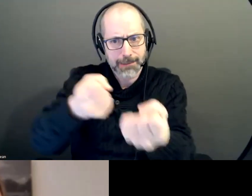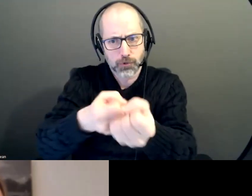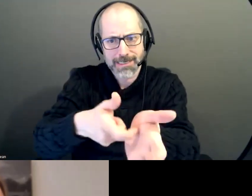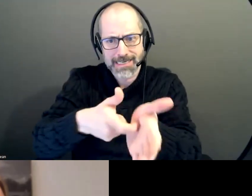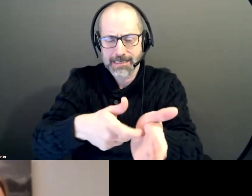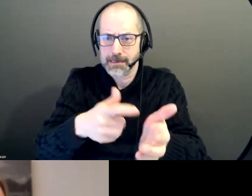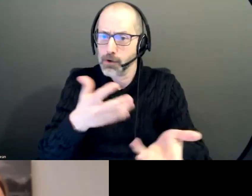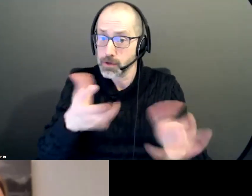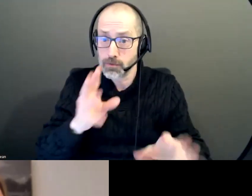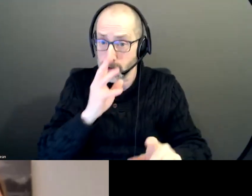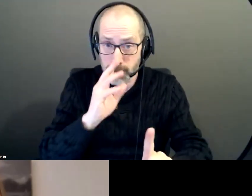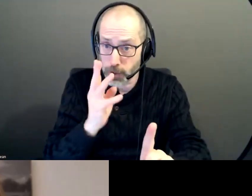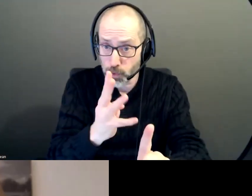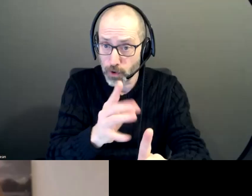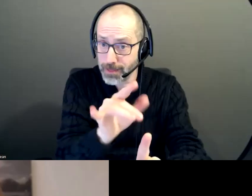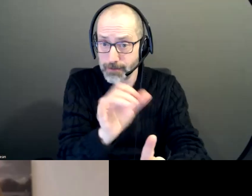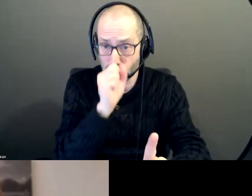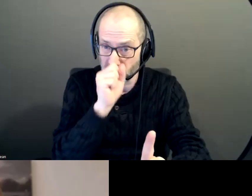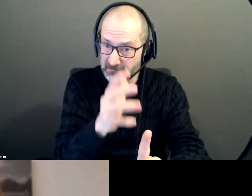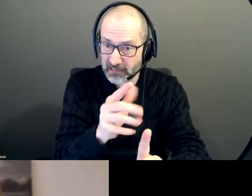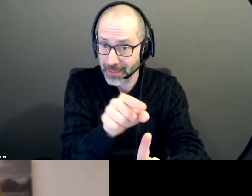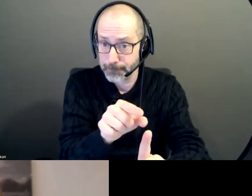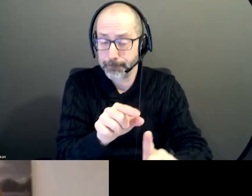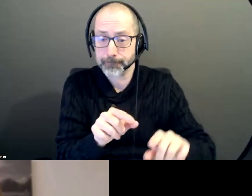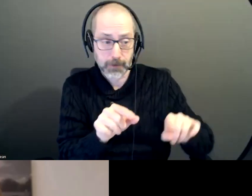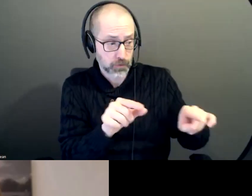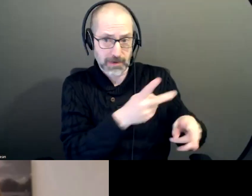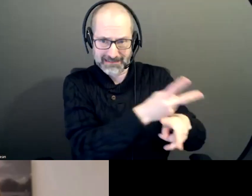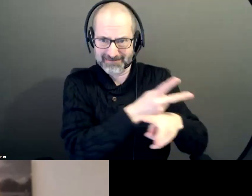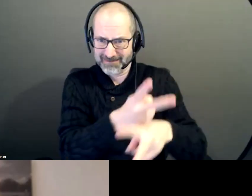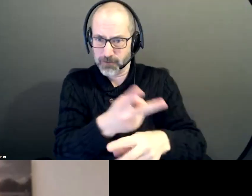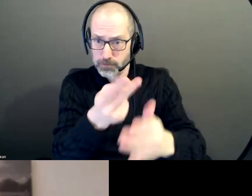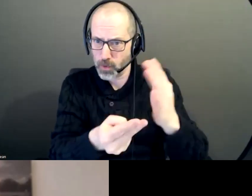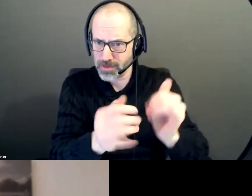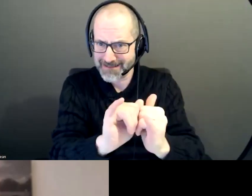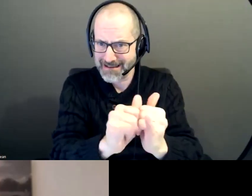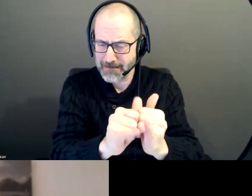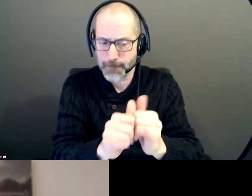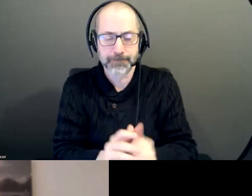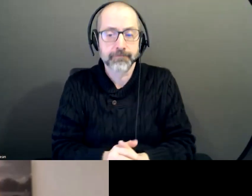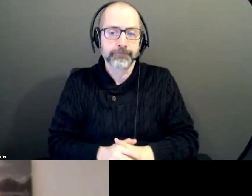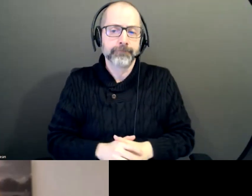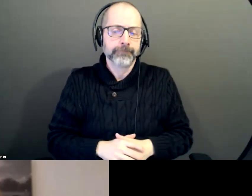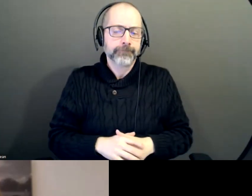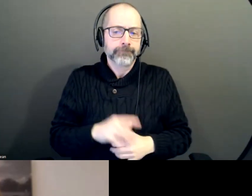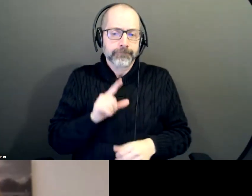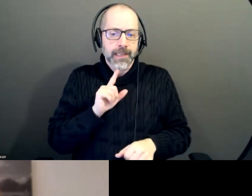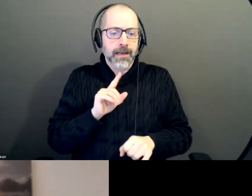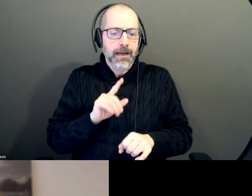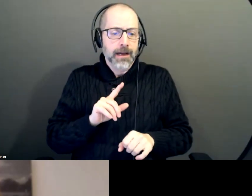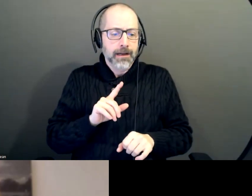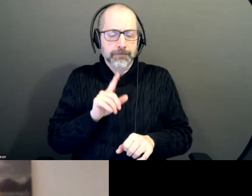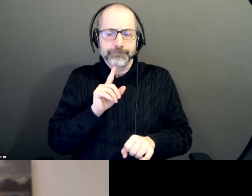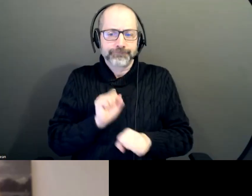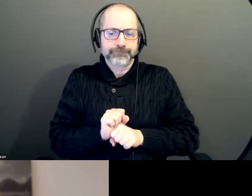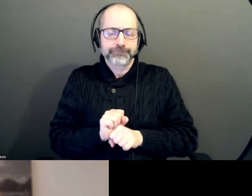qui sometimes. sont les plus hautement Yes, touchés par absolutely. la And neurodiversité, you qui know, ont the part of my work that I les only moindres kind of capacités alluded to in d'expression et that de one slide